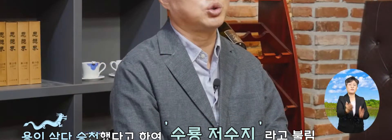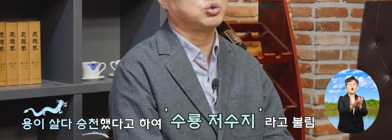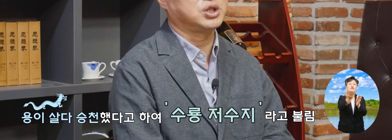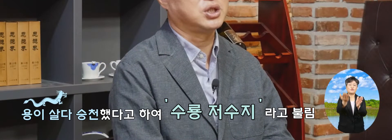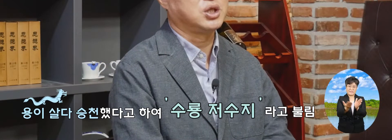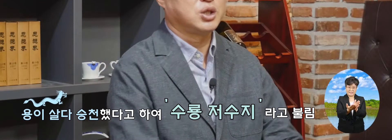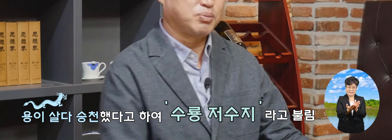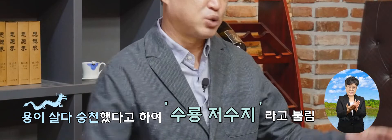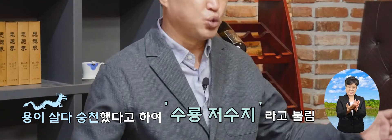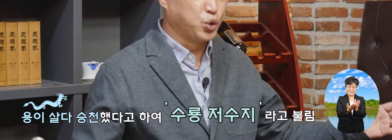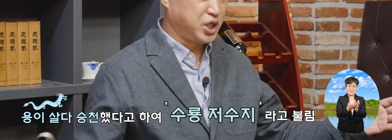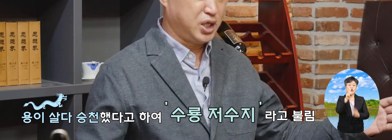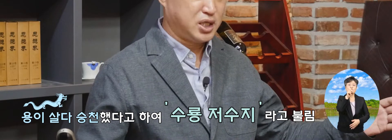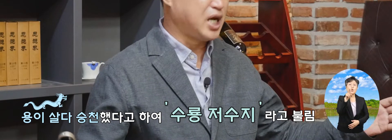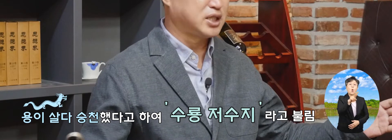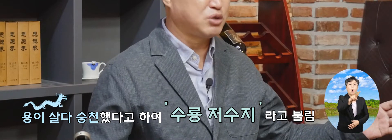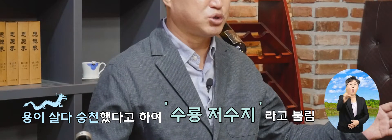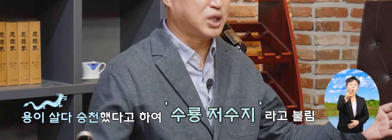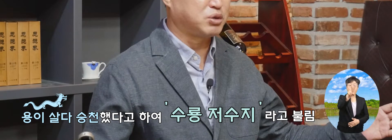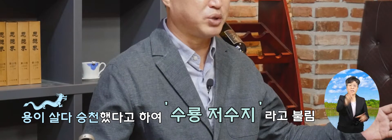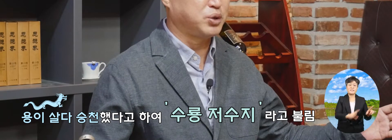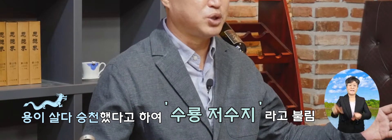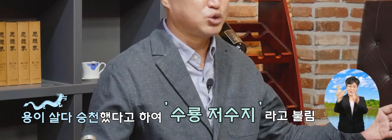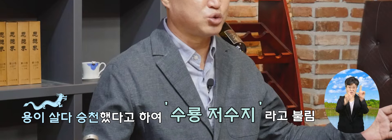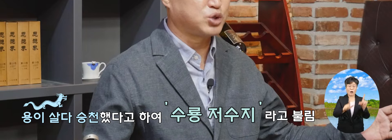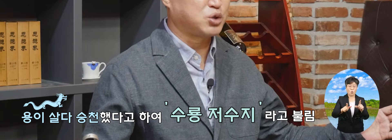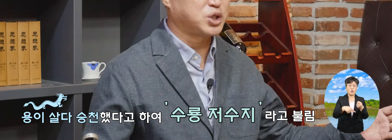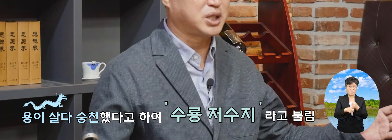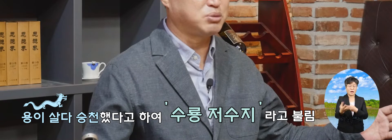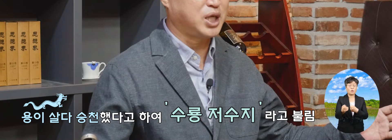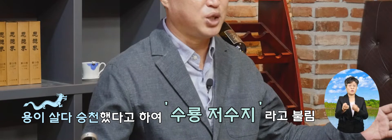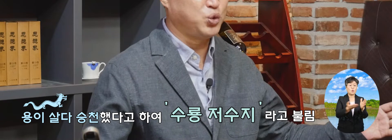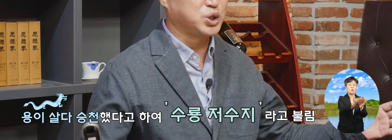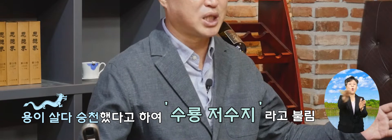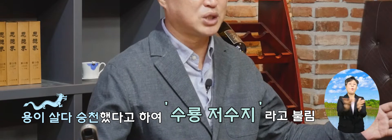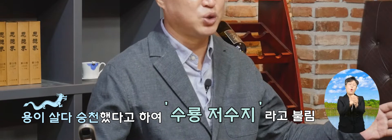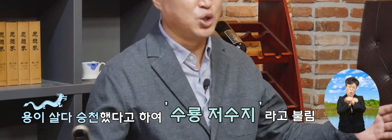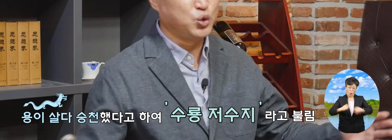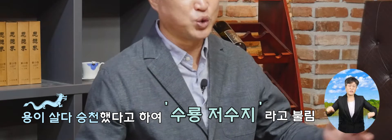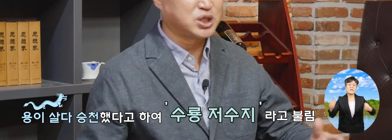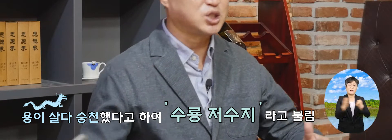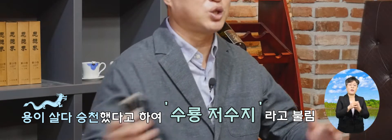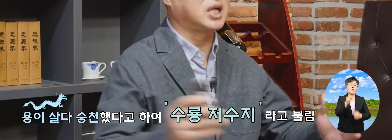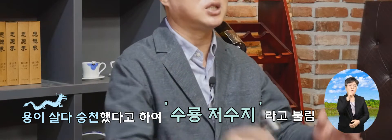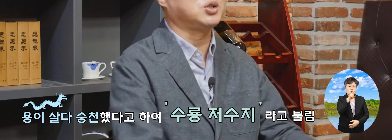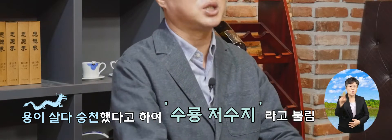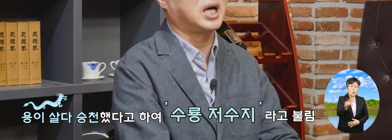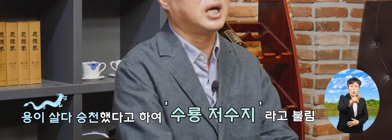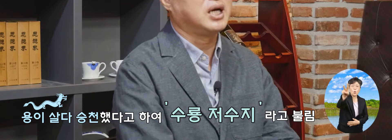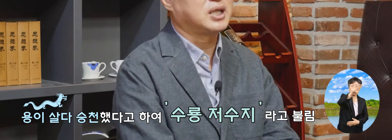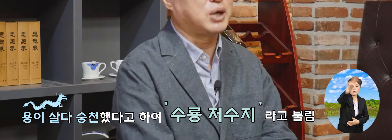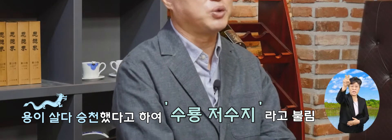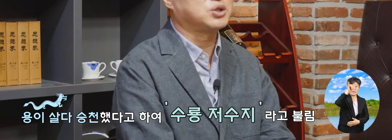수룡 저수지. 바로 용이 이 안에 살고 있었다는 거예요. 저수지가 컸기 때문에 용이 살아서 용이 승천하는